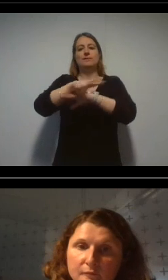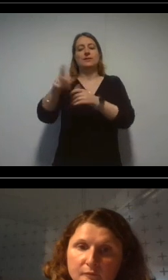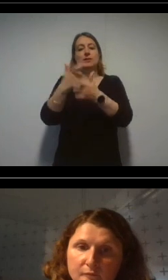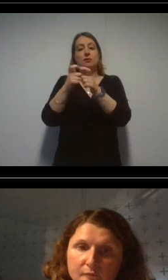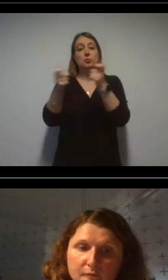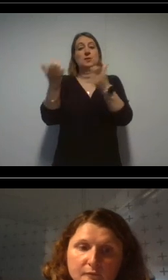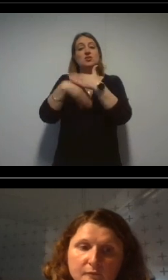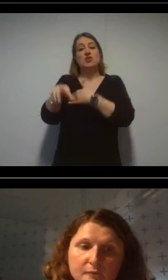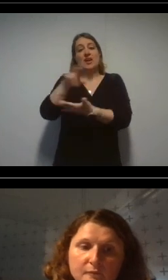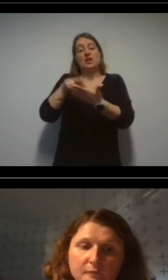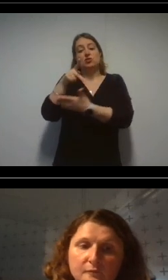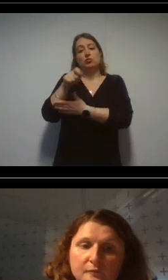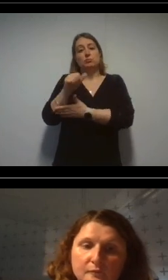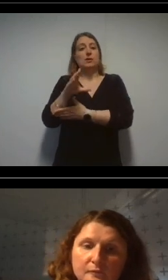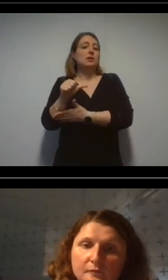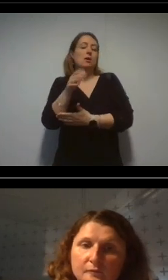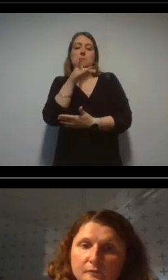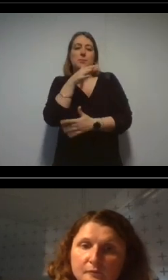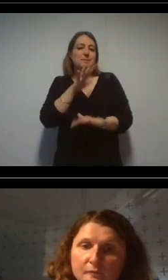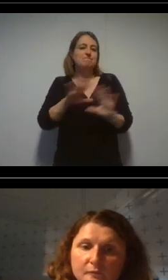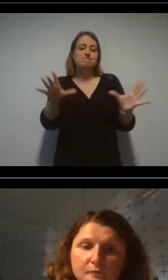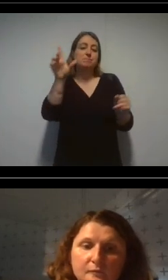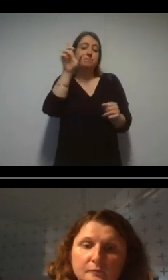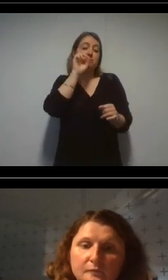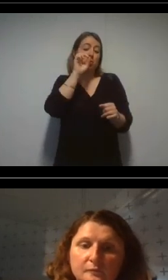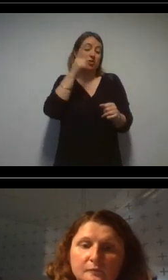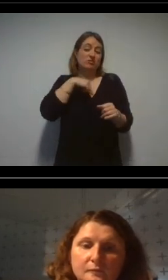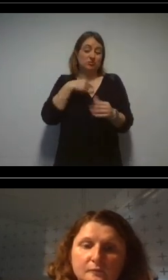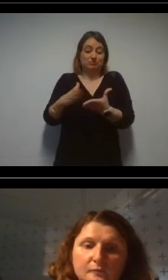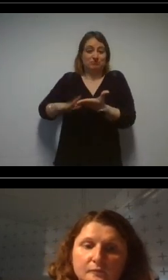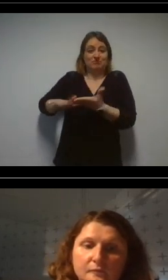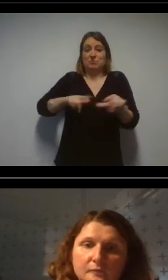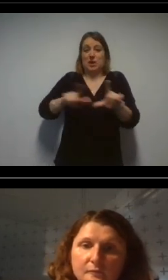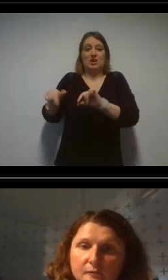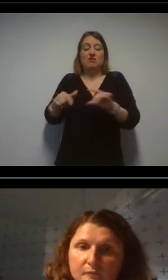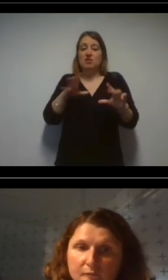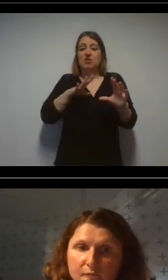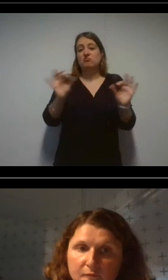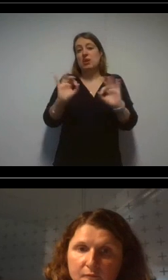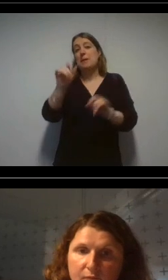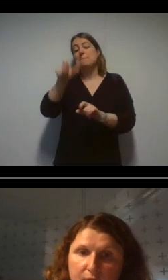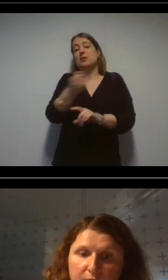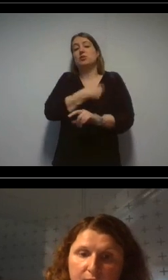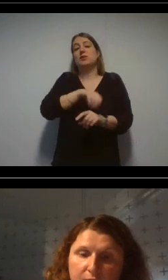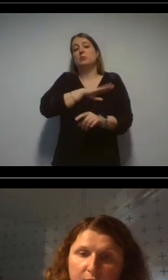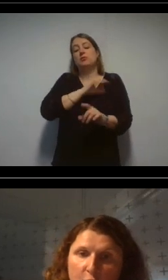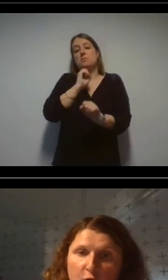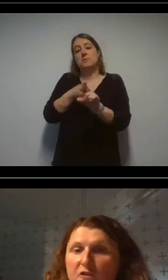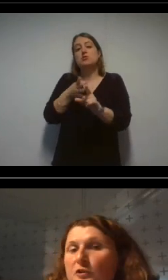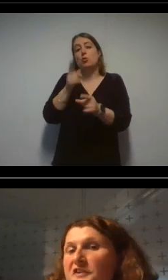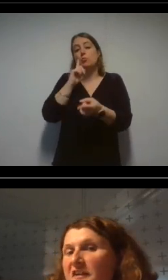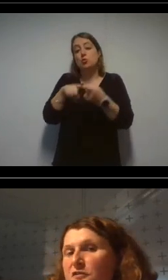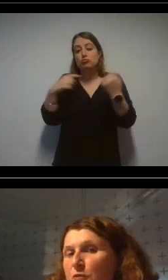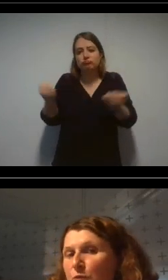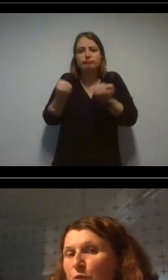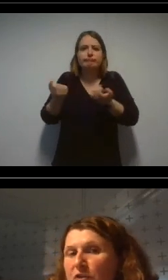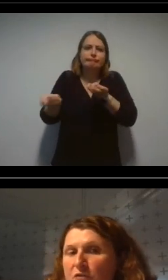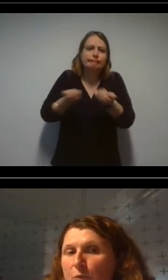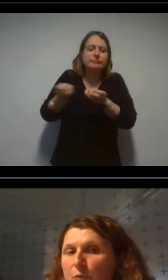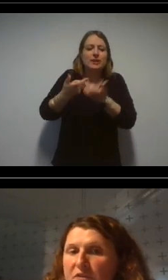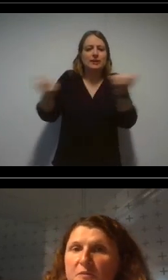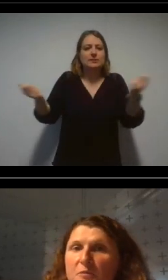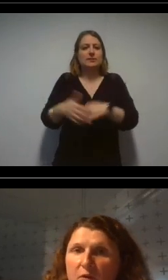région PACA parce qu'on n'y est pas et parce qu'on n'a pas de chargé de mission dédié pour animer le territoire. Voilà. Mais il y a Donc, une il y a vraie d'autres réflexion en